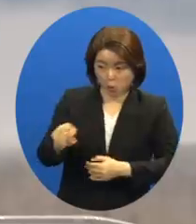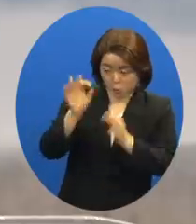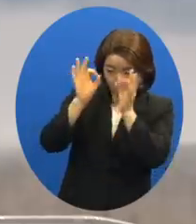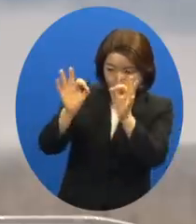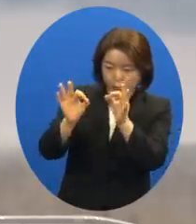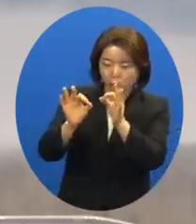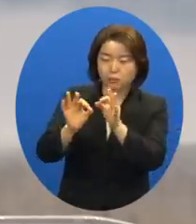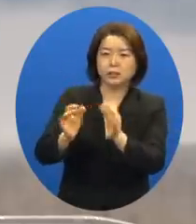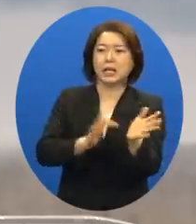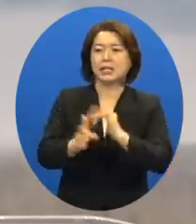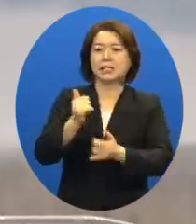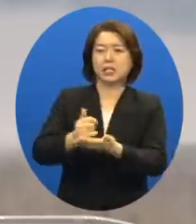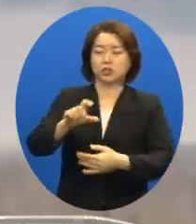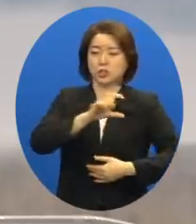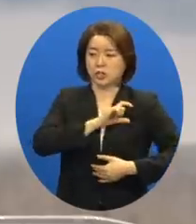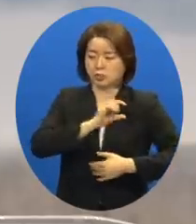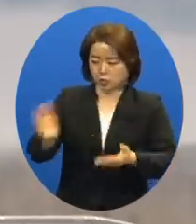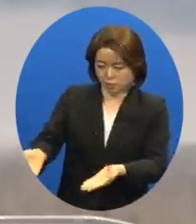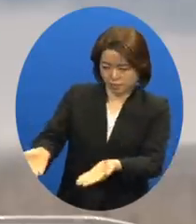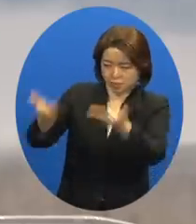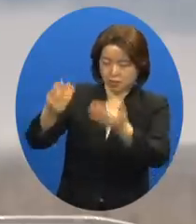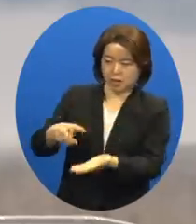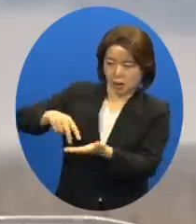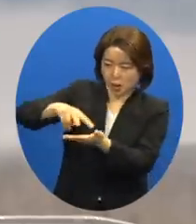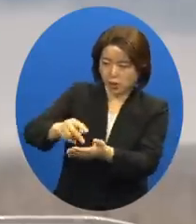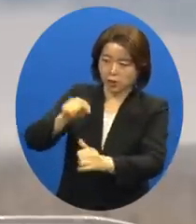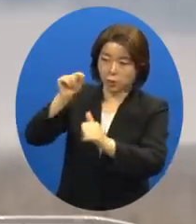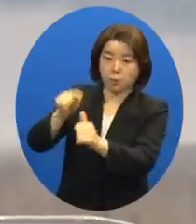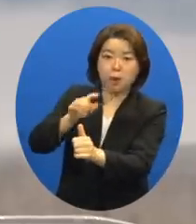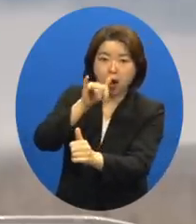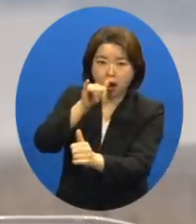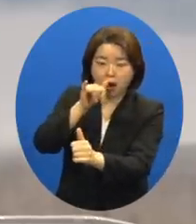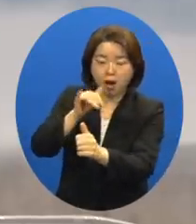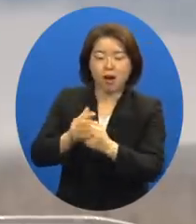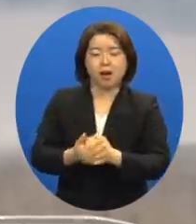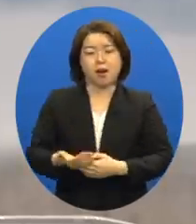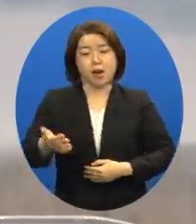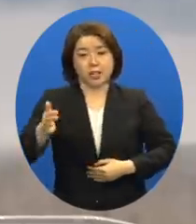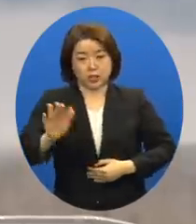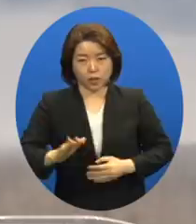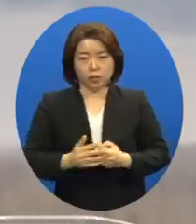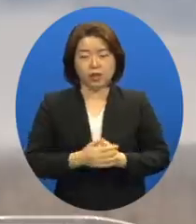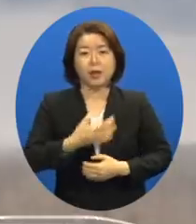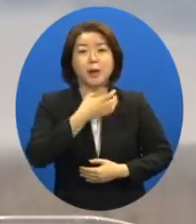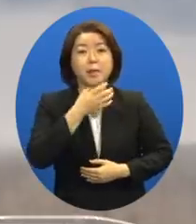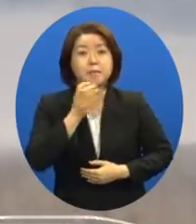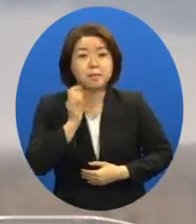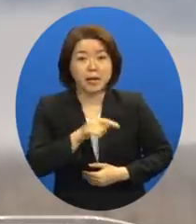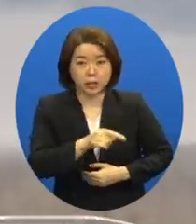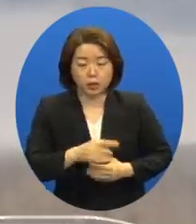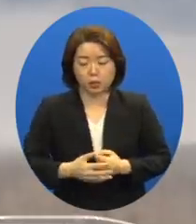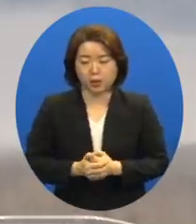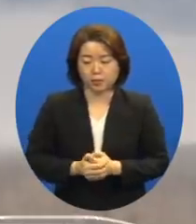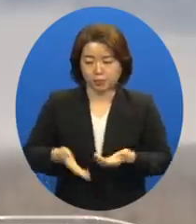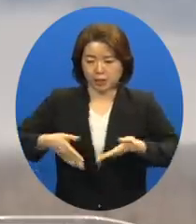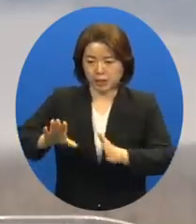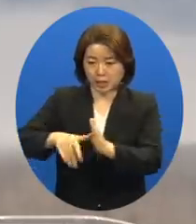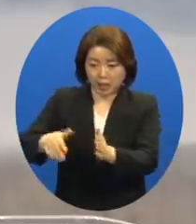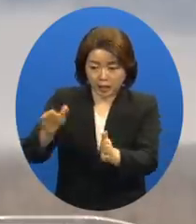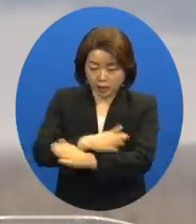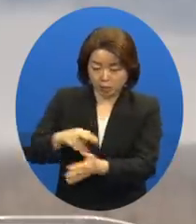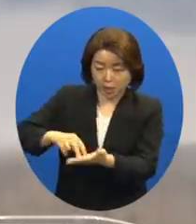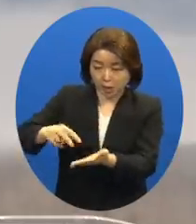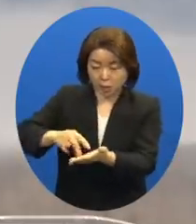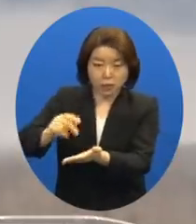일어나 걸으라 하고 이렇게 세웠습니다. 그런데 베드로가 나면서 걷지 못하던